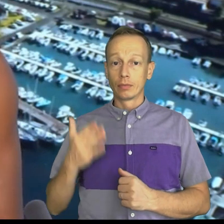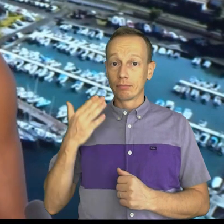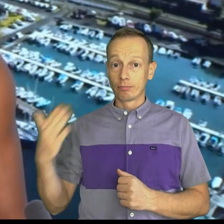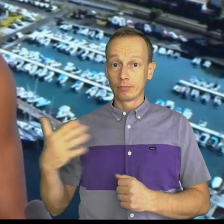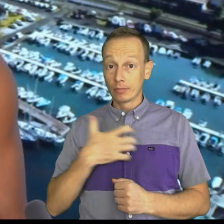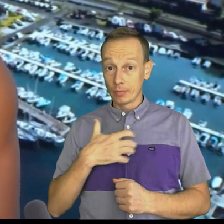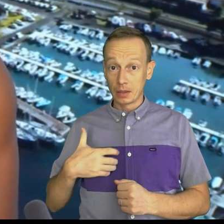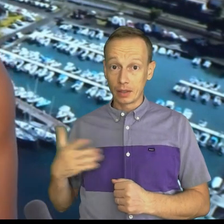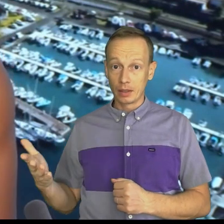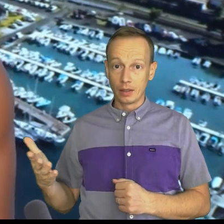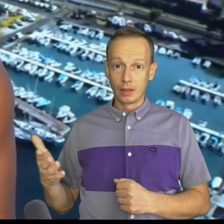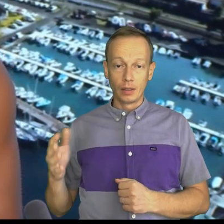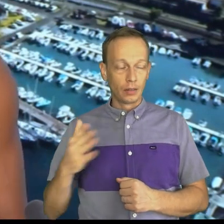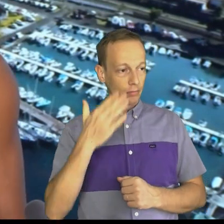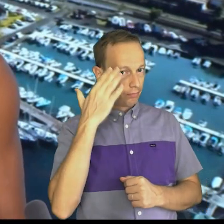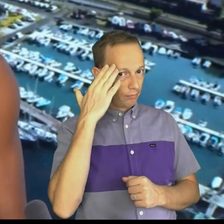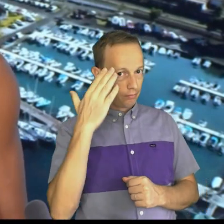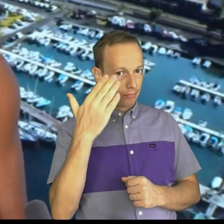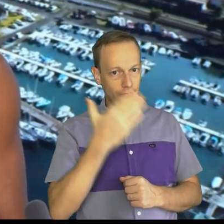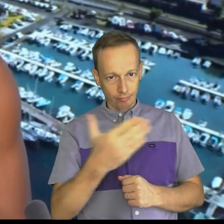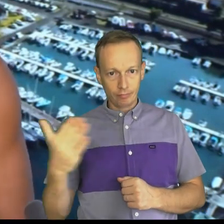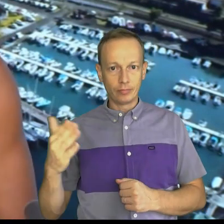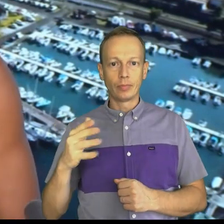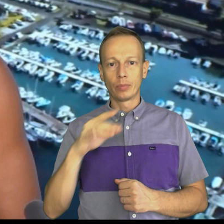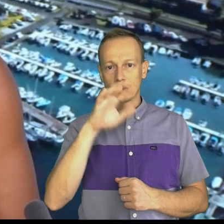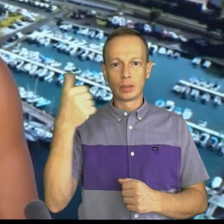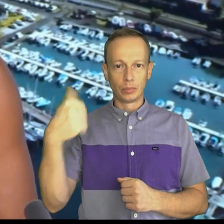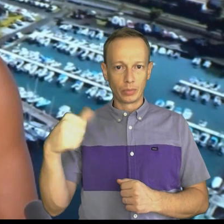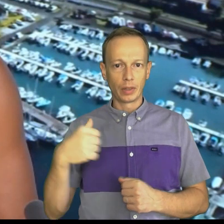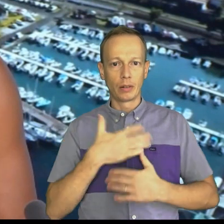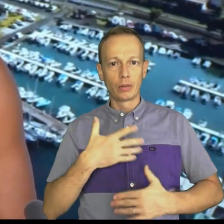Tavana, Yorana. Sous